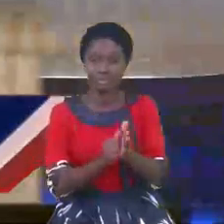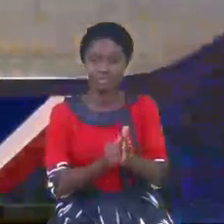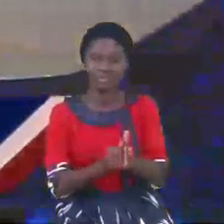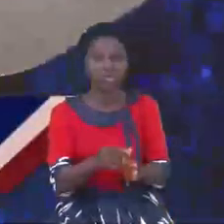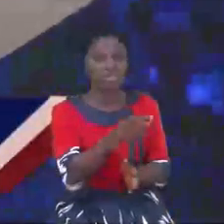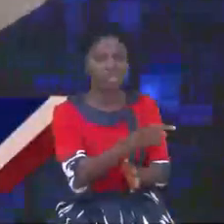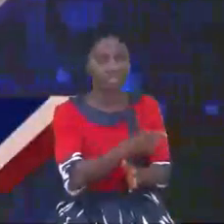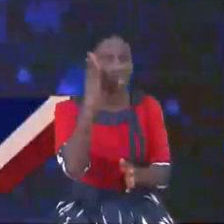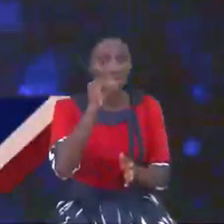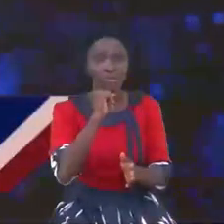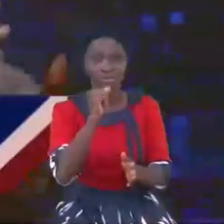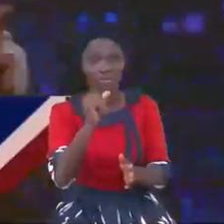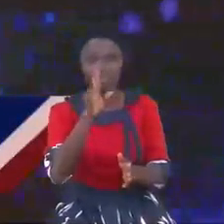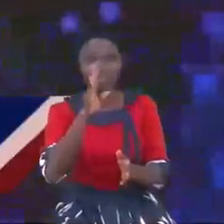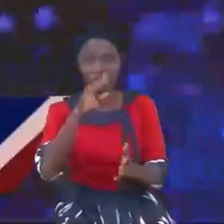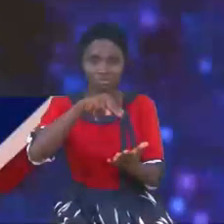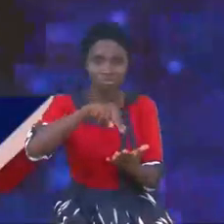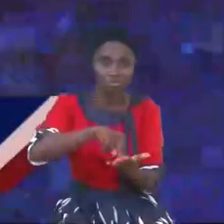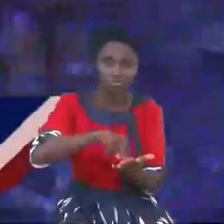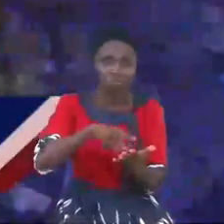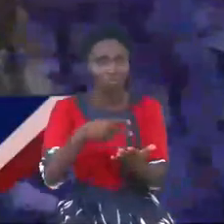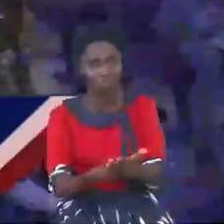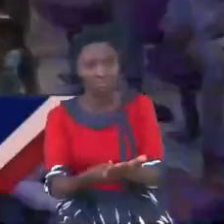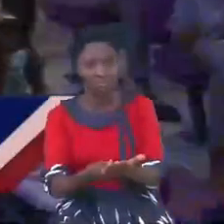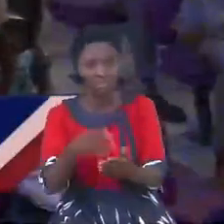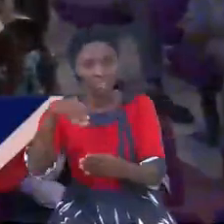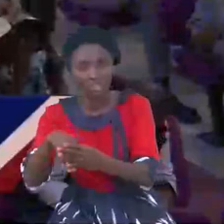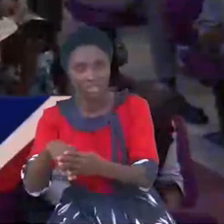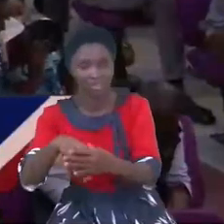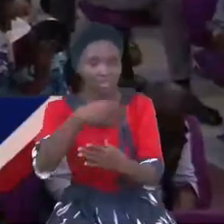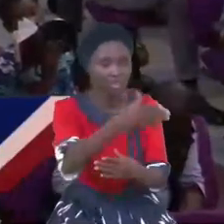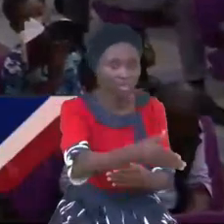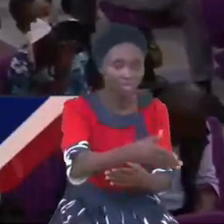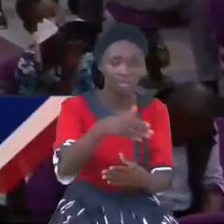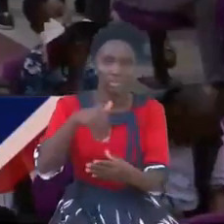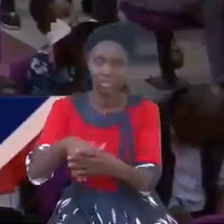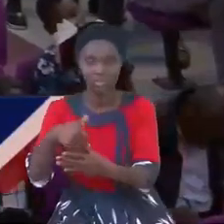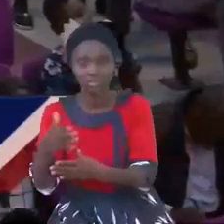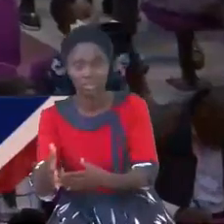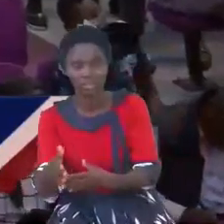afin qu'ils ne ballottent pas un pied dedans, un pied dehors,